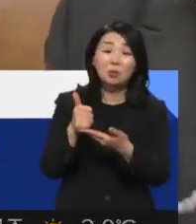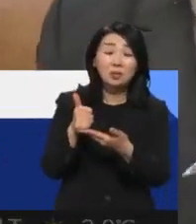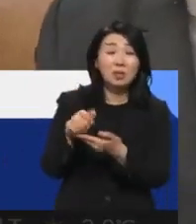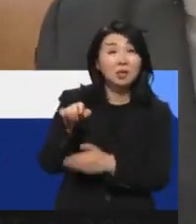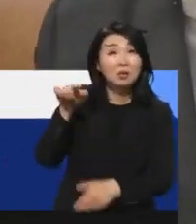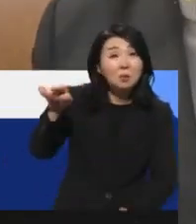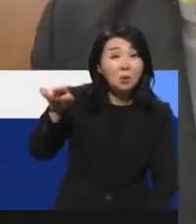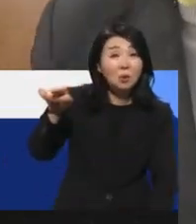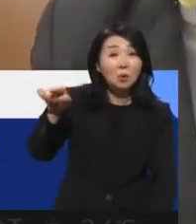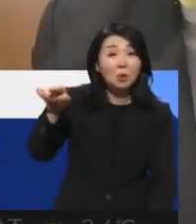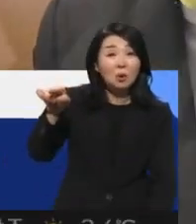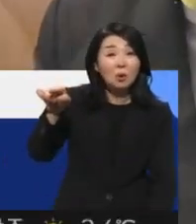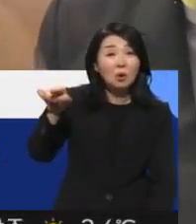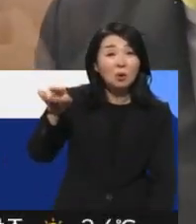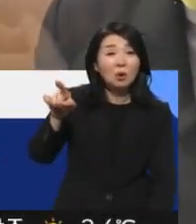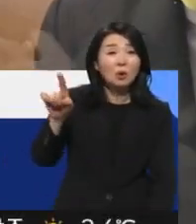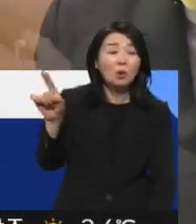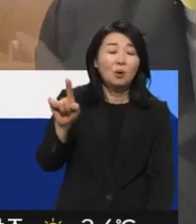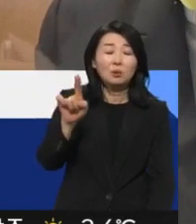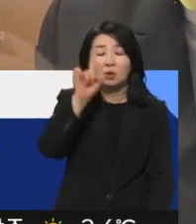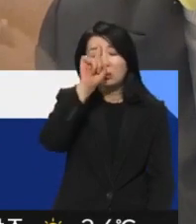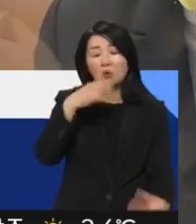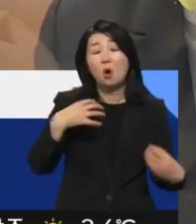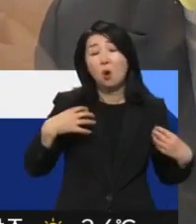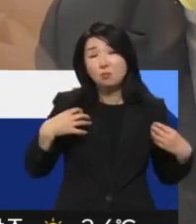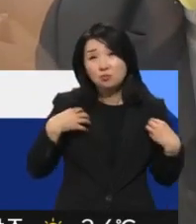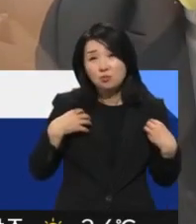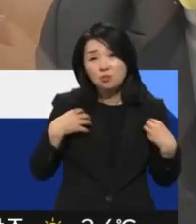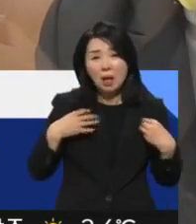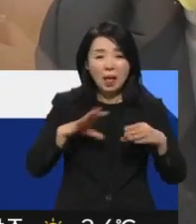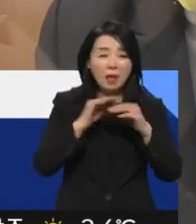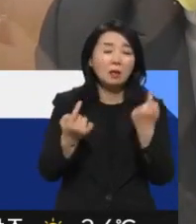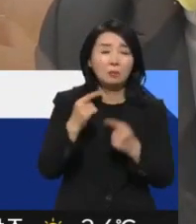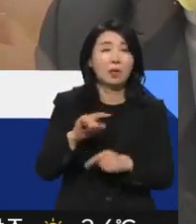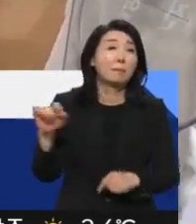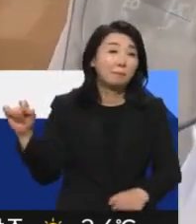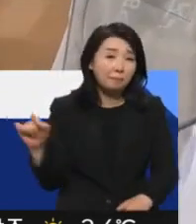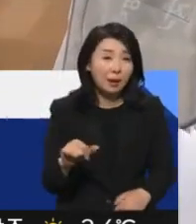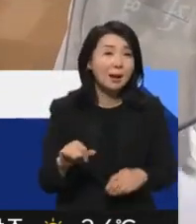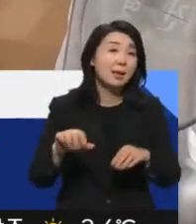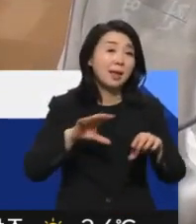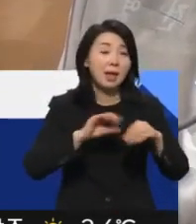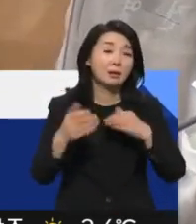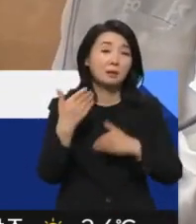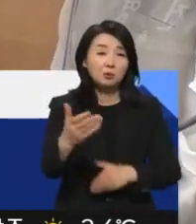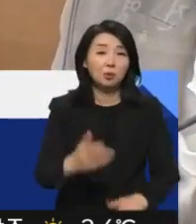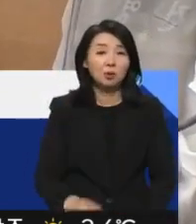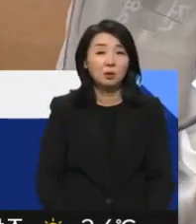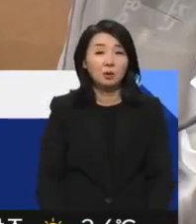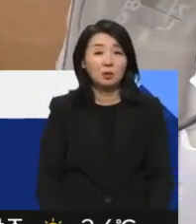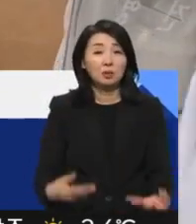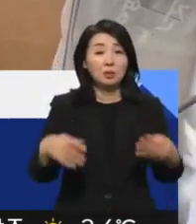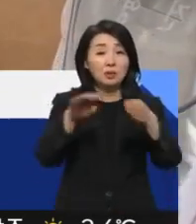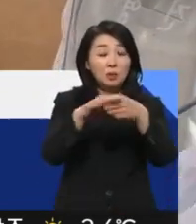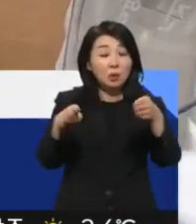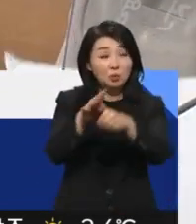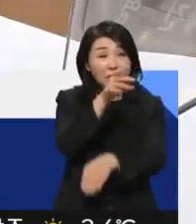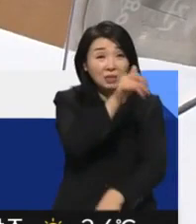프로세스는 어떤 정부의 프로세스보다 저는 빨랐다고 생각합니다. 자, 일단은 모든 기관의